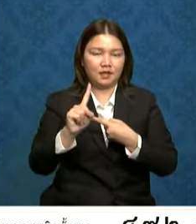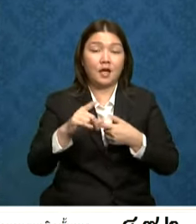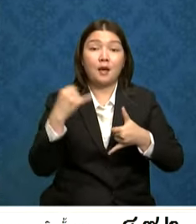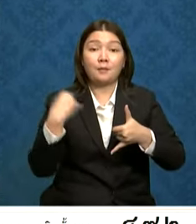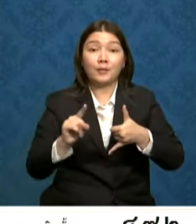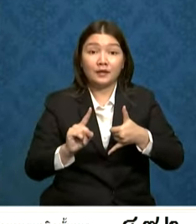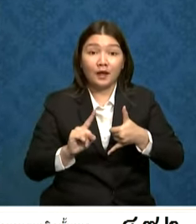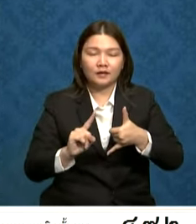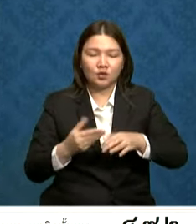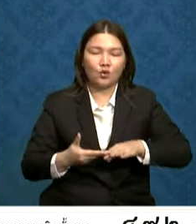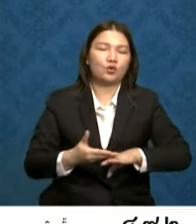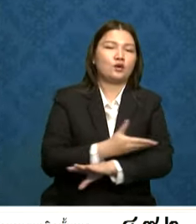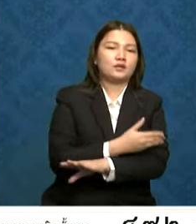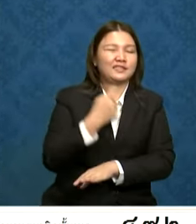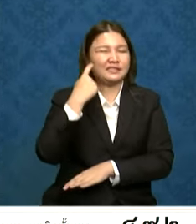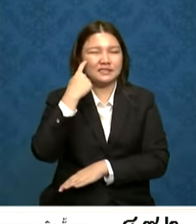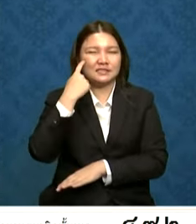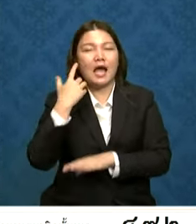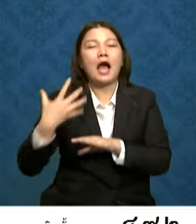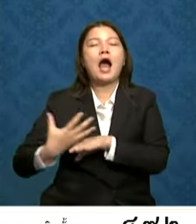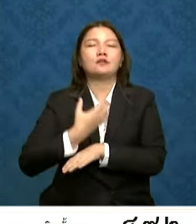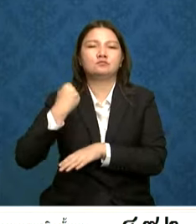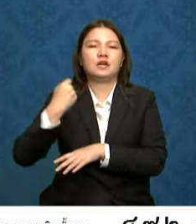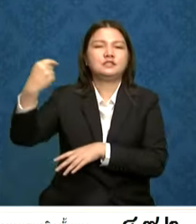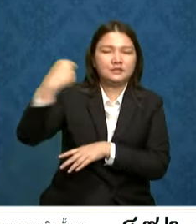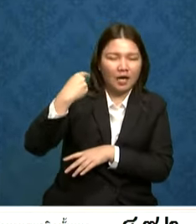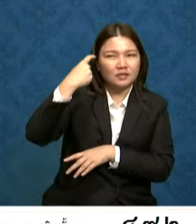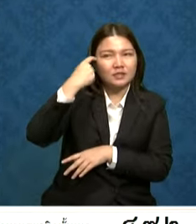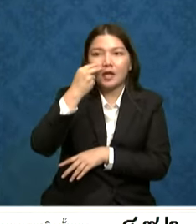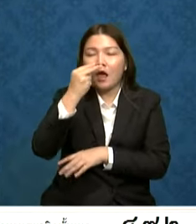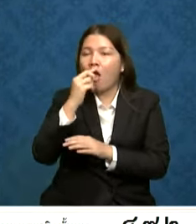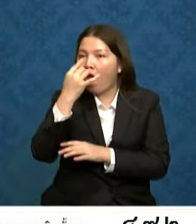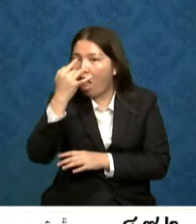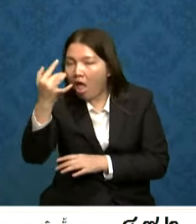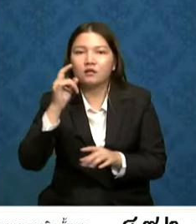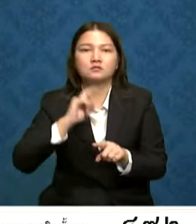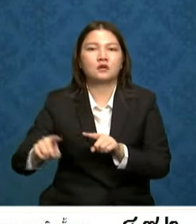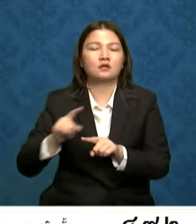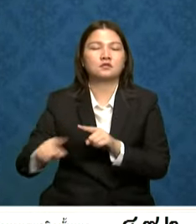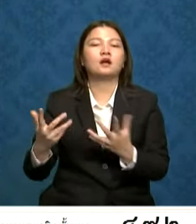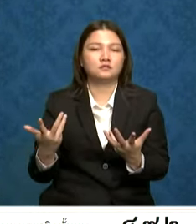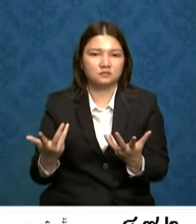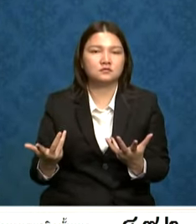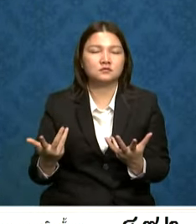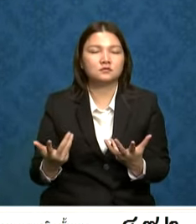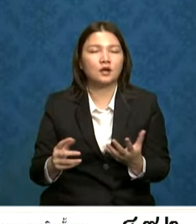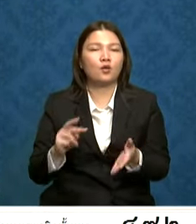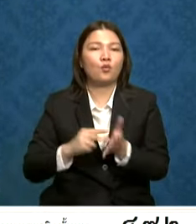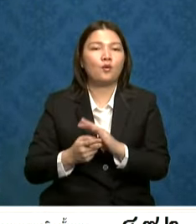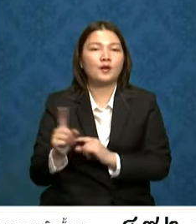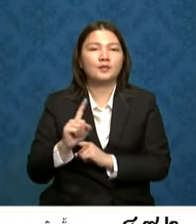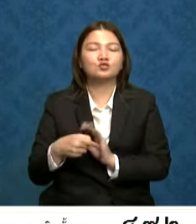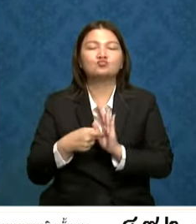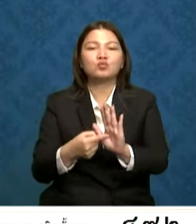จากแรงจูงใจทางการเมืองโดยกรรมธิการได้แยกแยะการกระทำในคดีหลัก